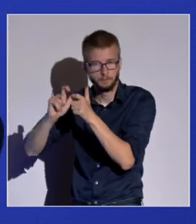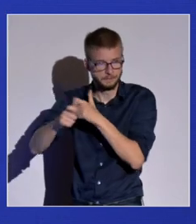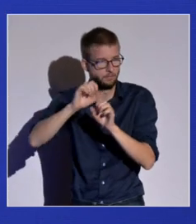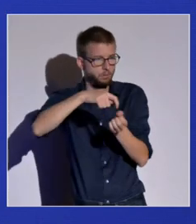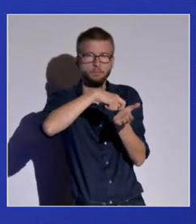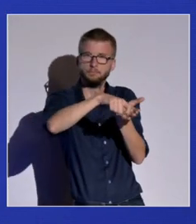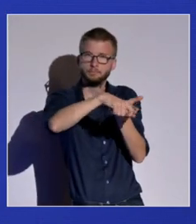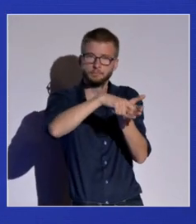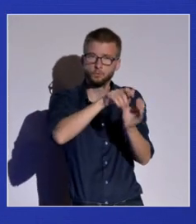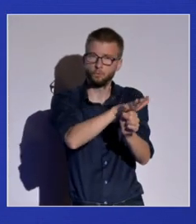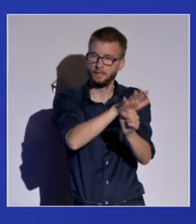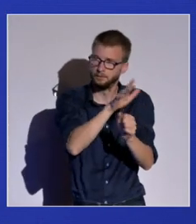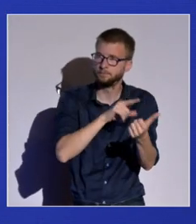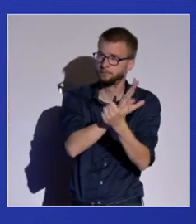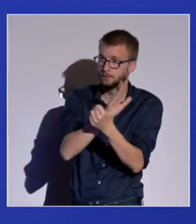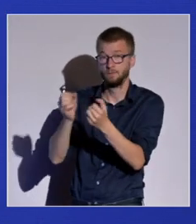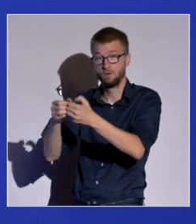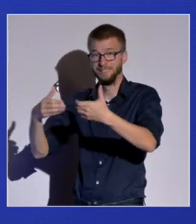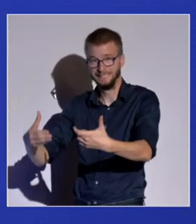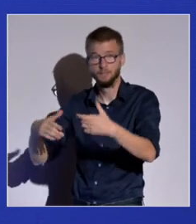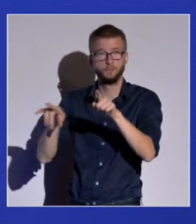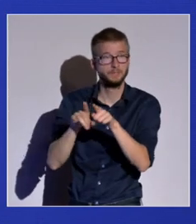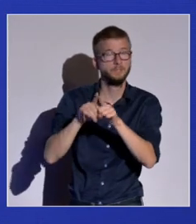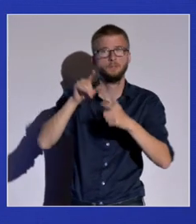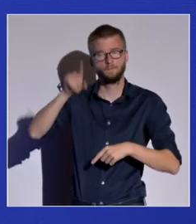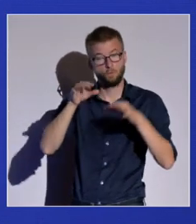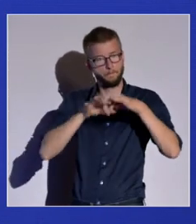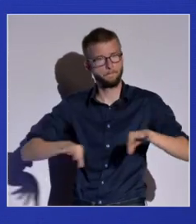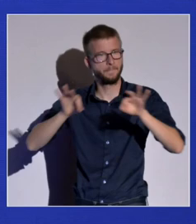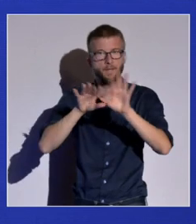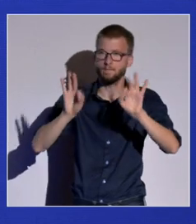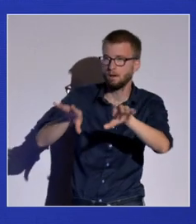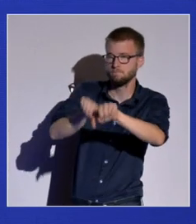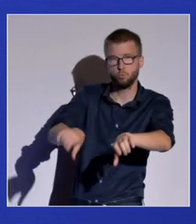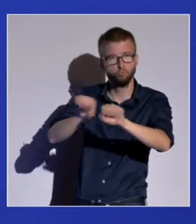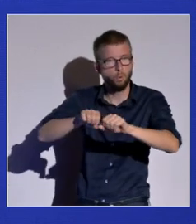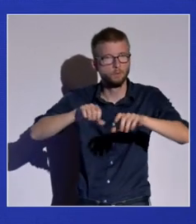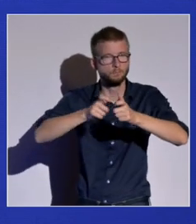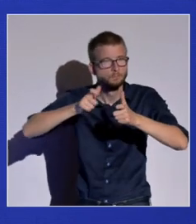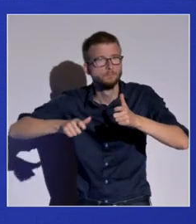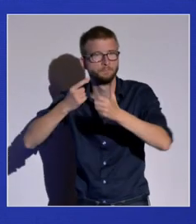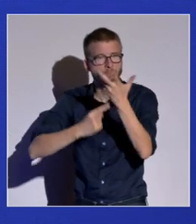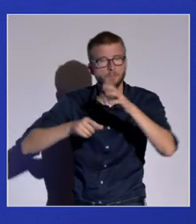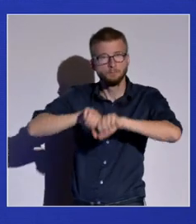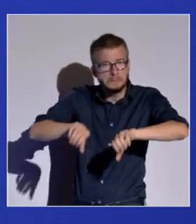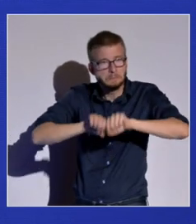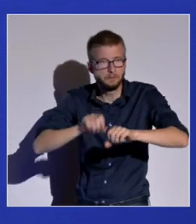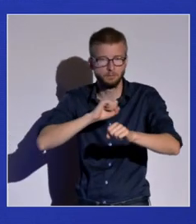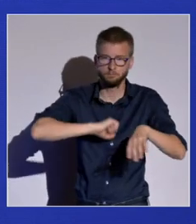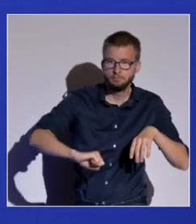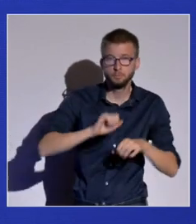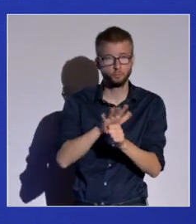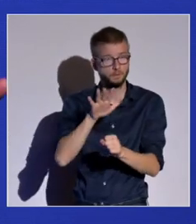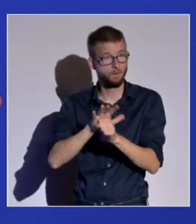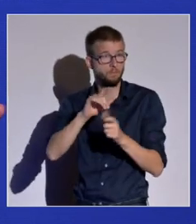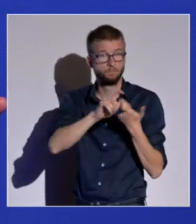cette charge. Et 2, que le pays soit, du point de vue de la production, suffisamment efficace pour que cela soit